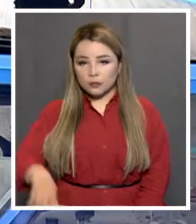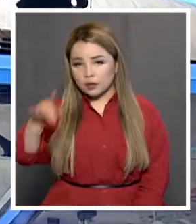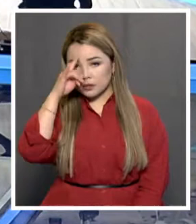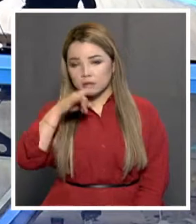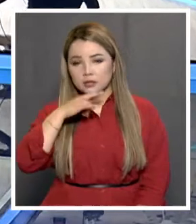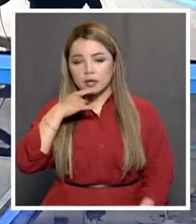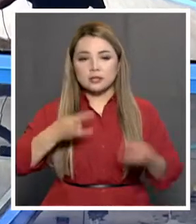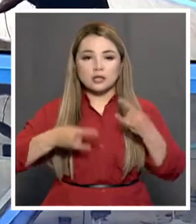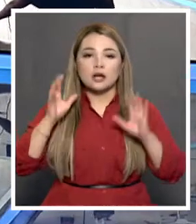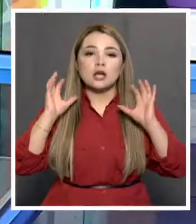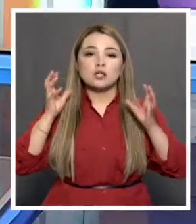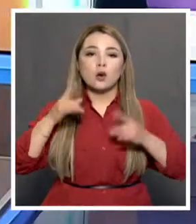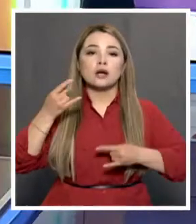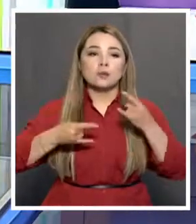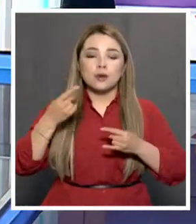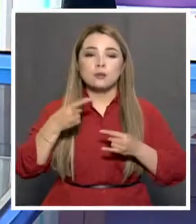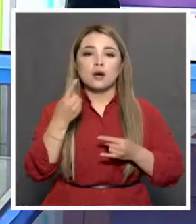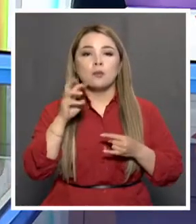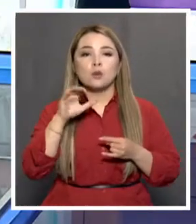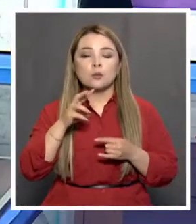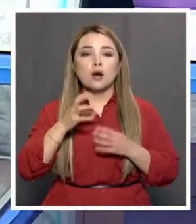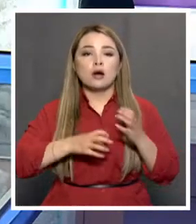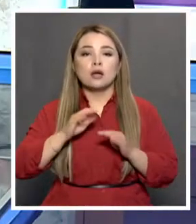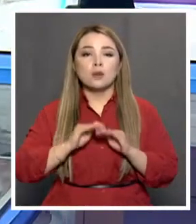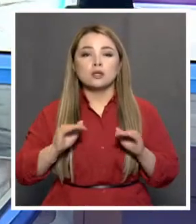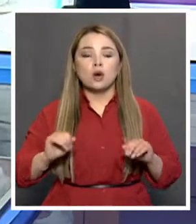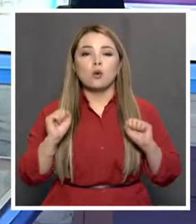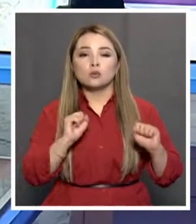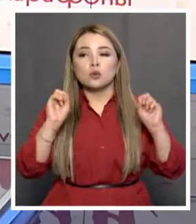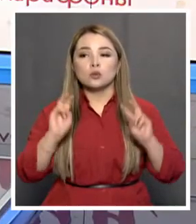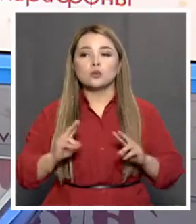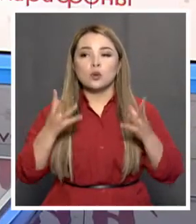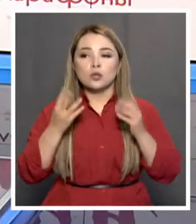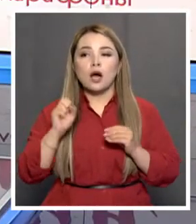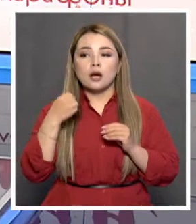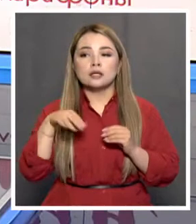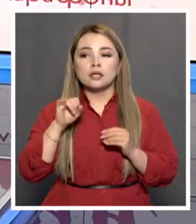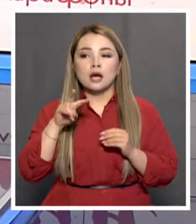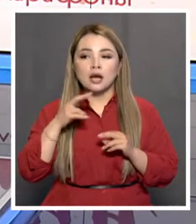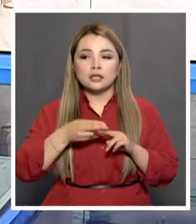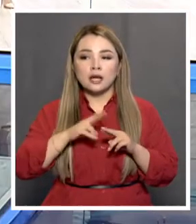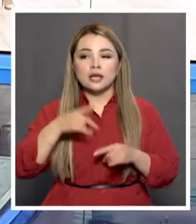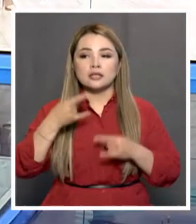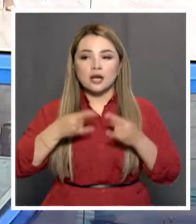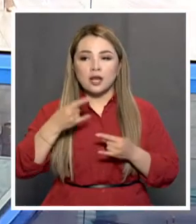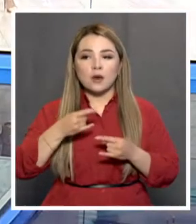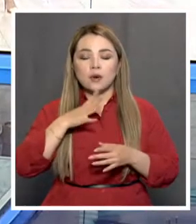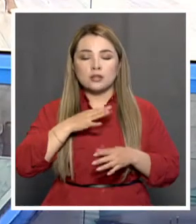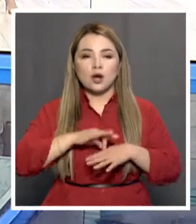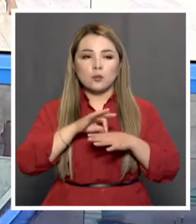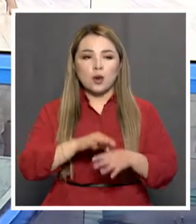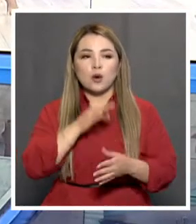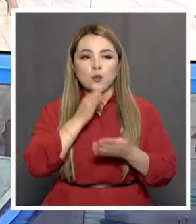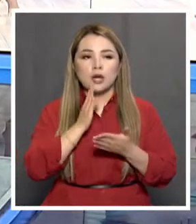Қазақстан телерадио корпорациясы 1 маусым халықаралық балаларды қорғау күніне орай айналайын қайырымдылық телерадио марафонын өткізіп